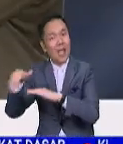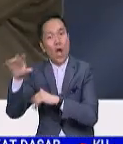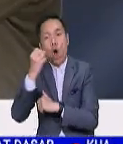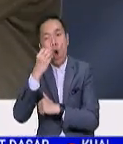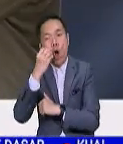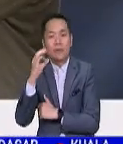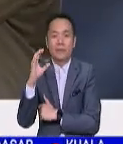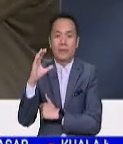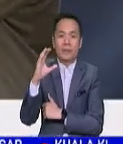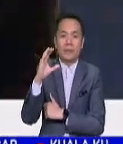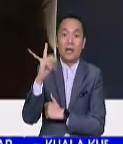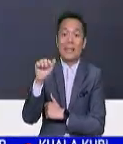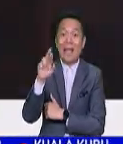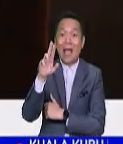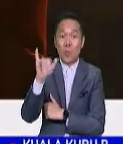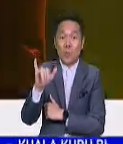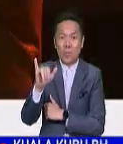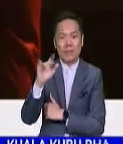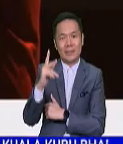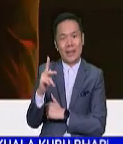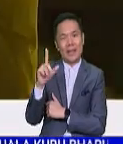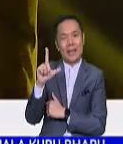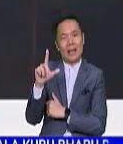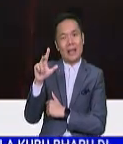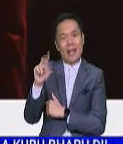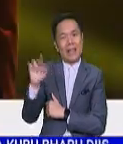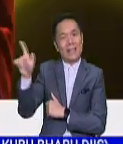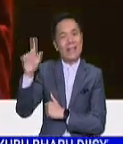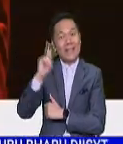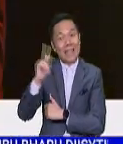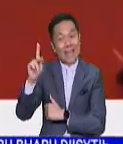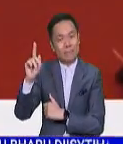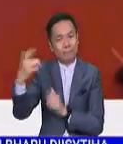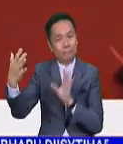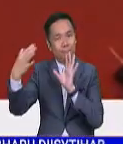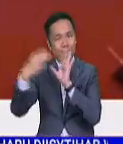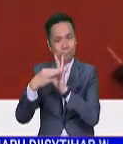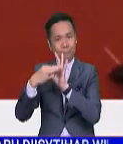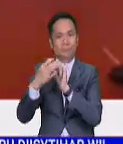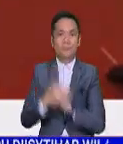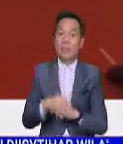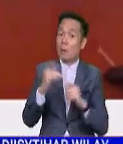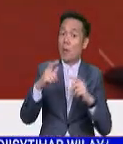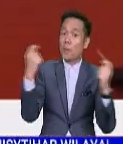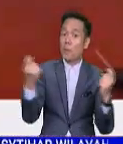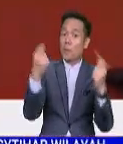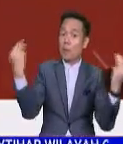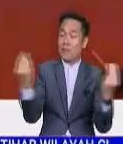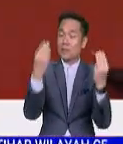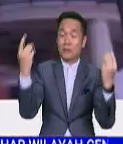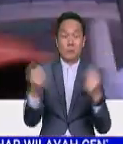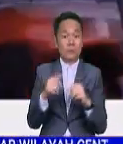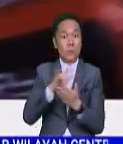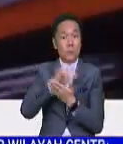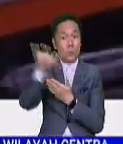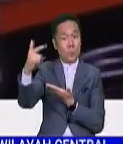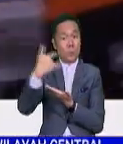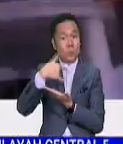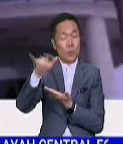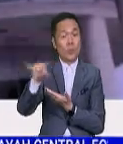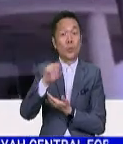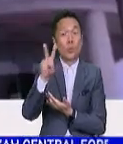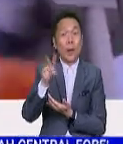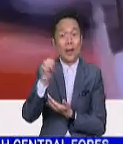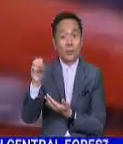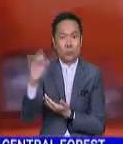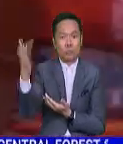Hongkong kiri Logistics Network cln di Kota Kinabalu majelis ini juga bagi mereka penerbangan v200 Serikat